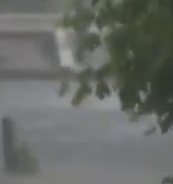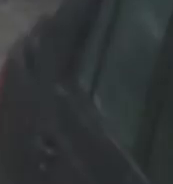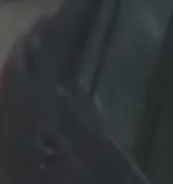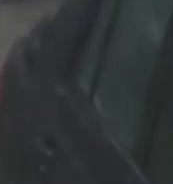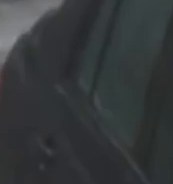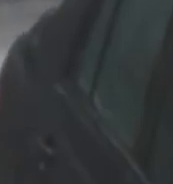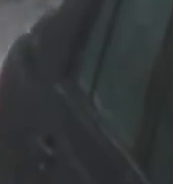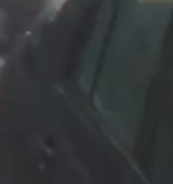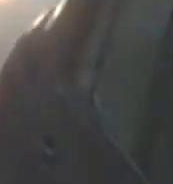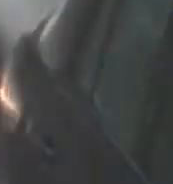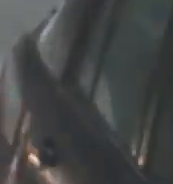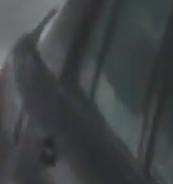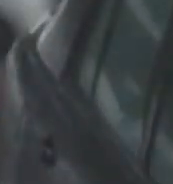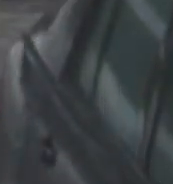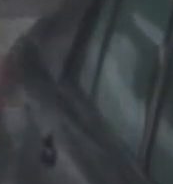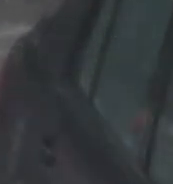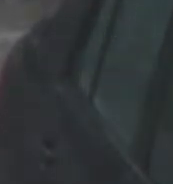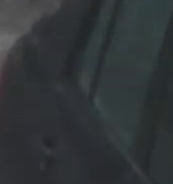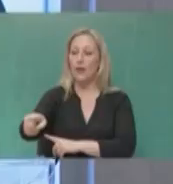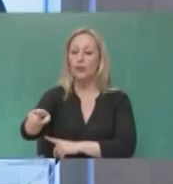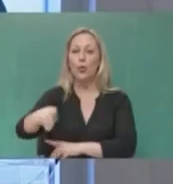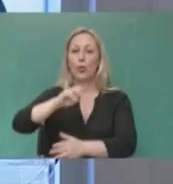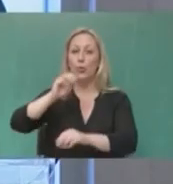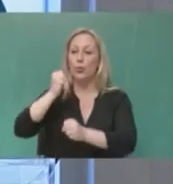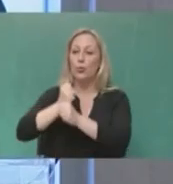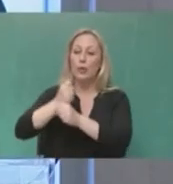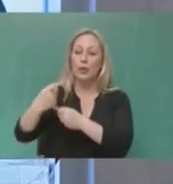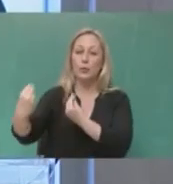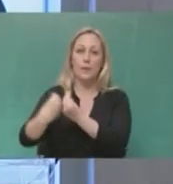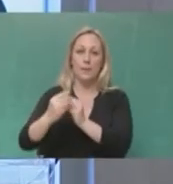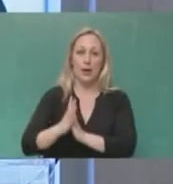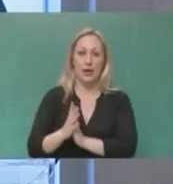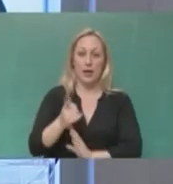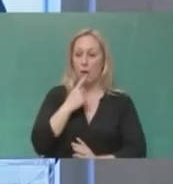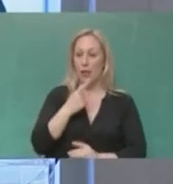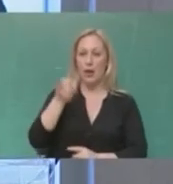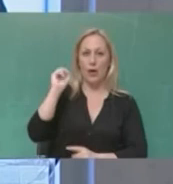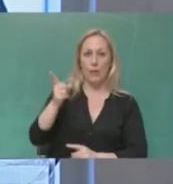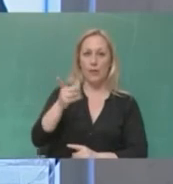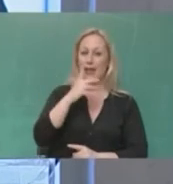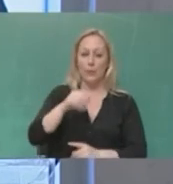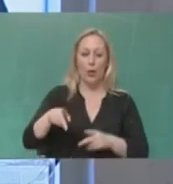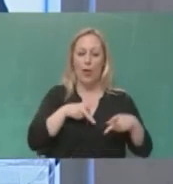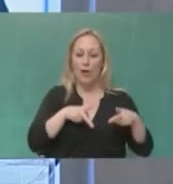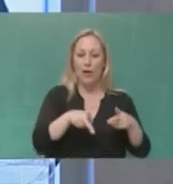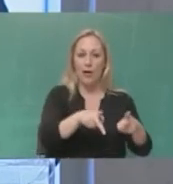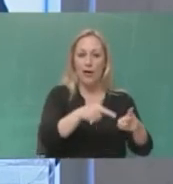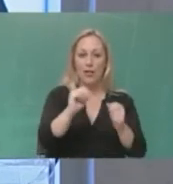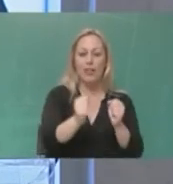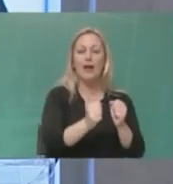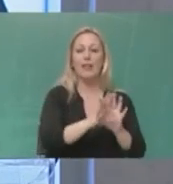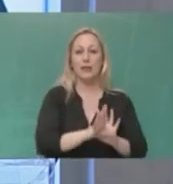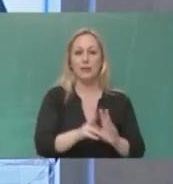ημέμφθηκε τη Δημοτική Αρχή η μίζων αντιπολίτευση. Εμείς δεν σας κατηγορούμε γιατί δεν καθαρίσατε τα ρέματα που δεν είναι δικιά σας